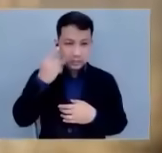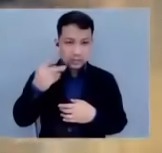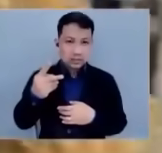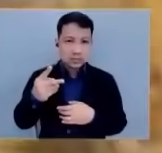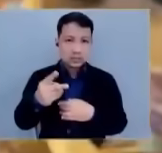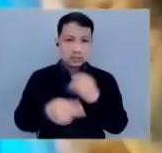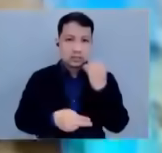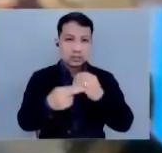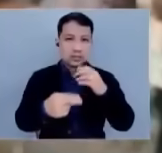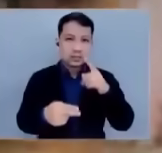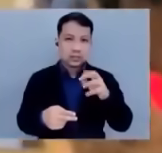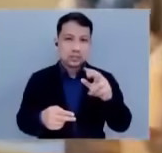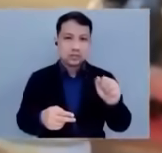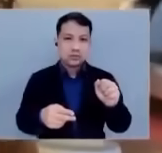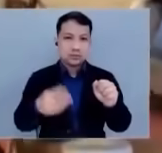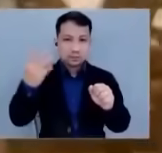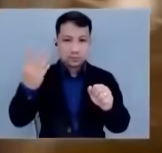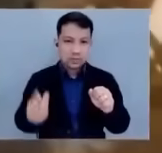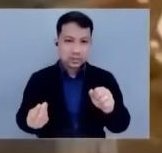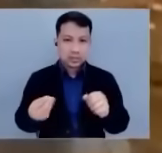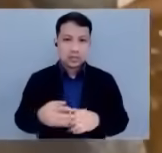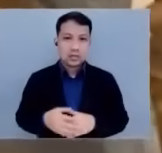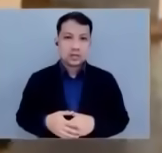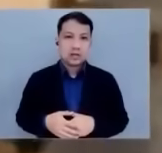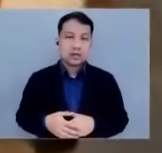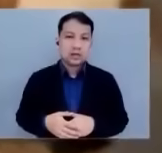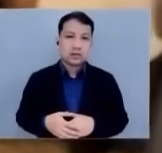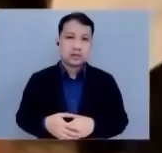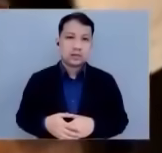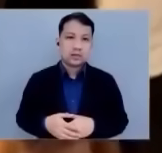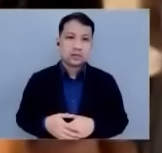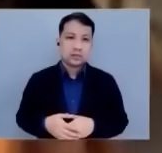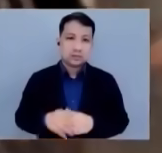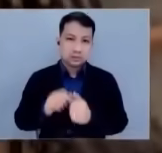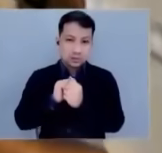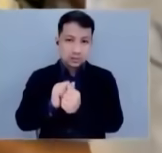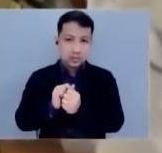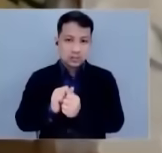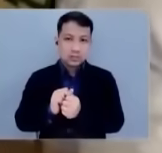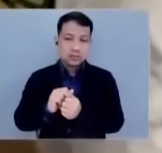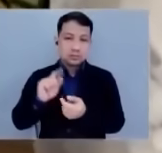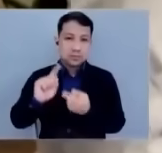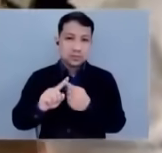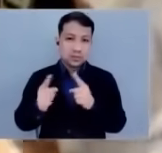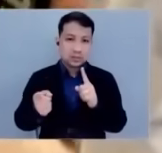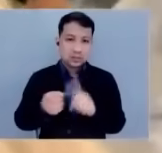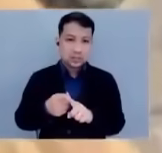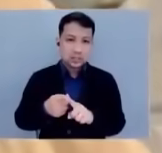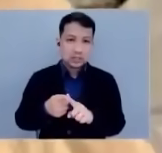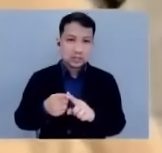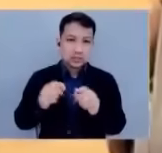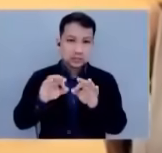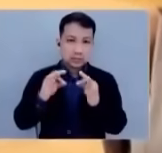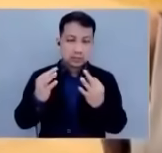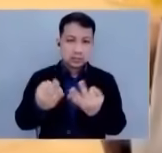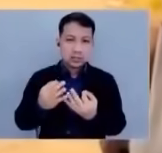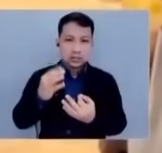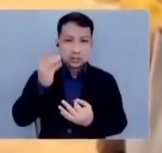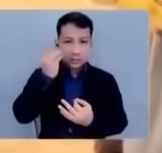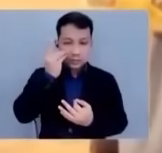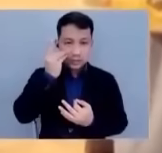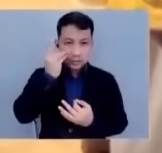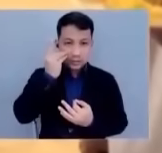Tanawan, Batangas. Present siyempre ang mga malalapit na kaanak at kaibigan ni DJ. Kahit